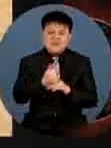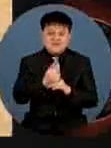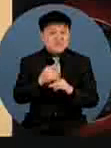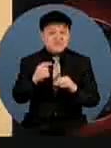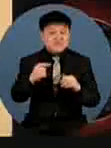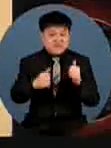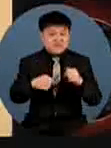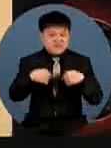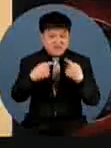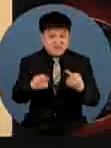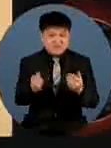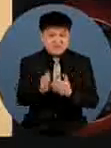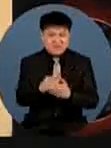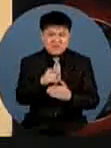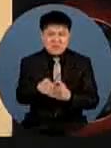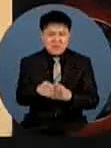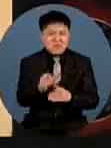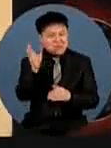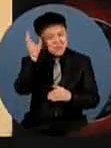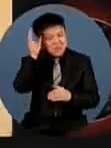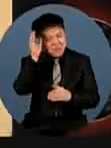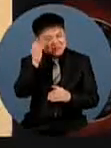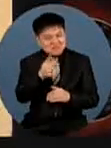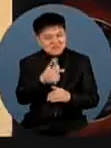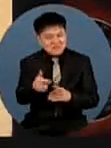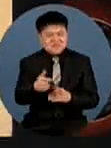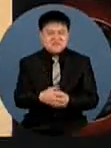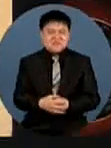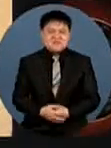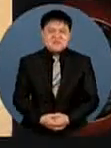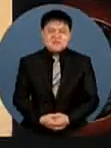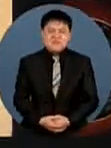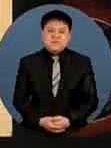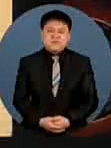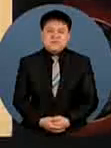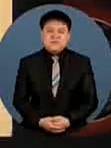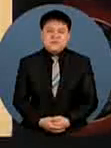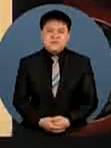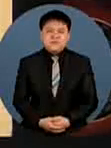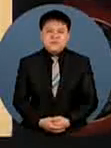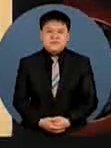하고 있죠. 네. 가장 파랑 일으켰다 하겠습니다.